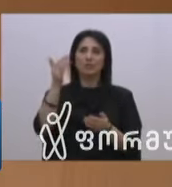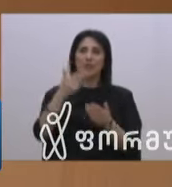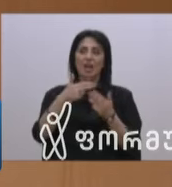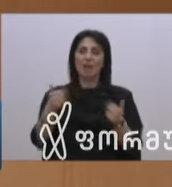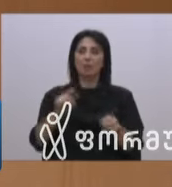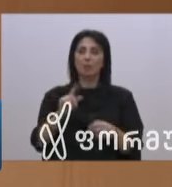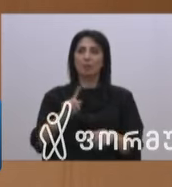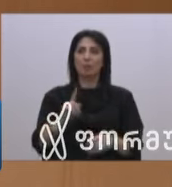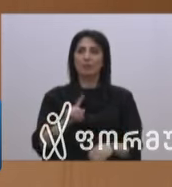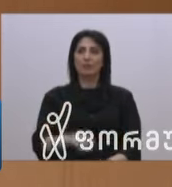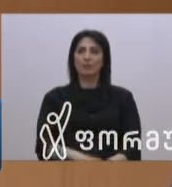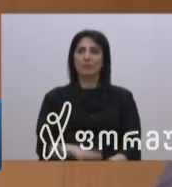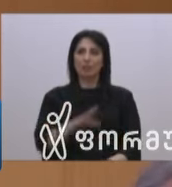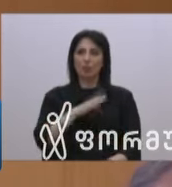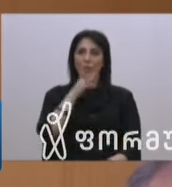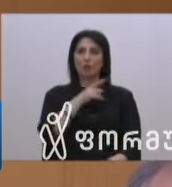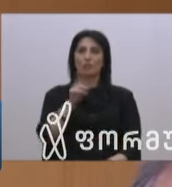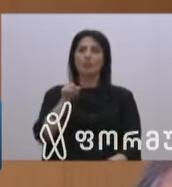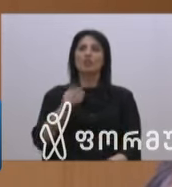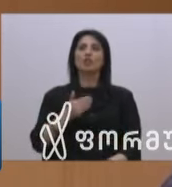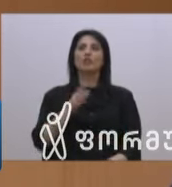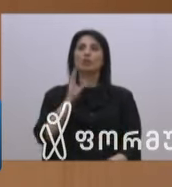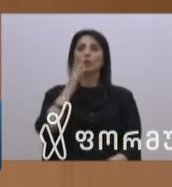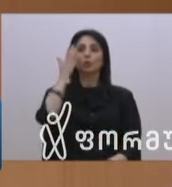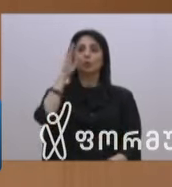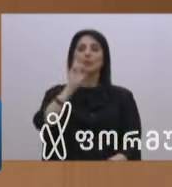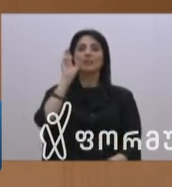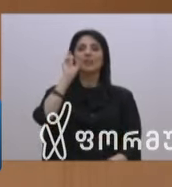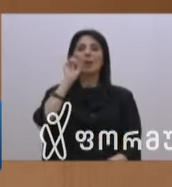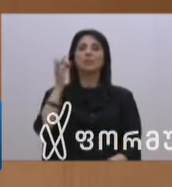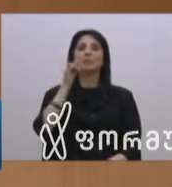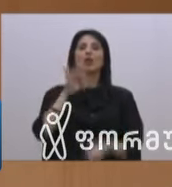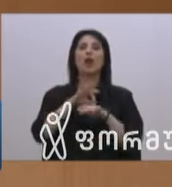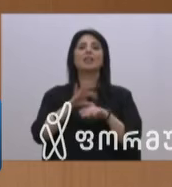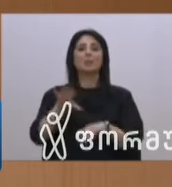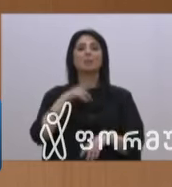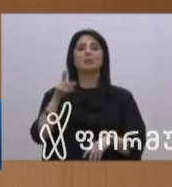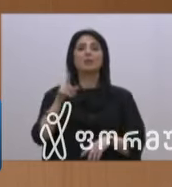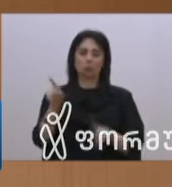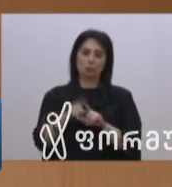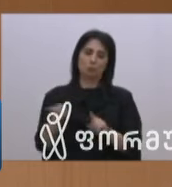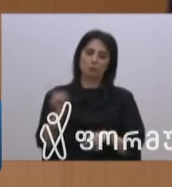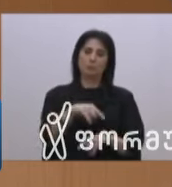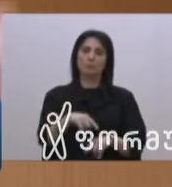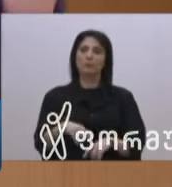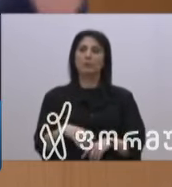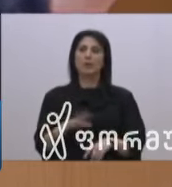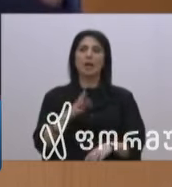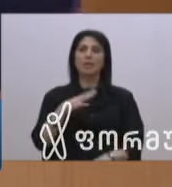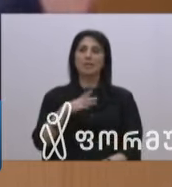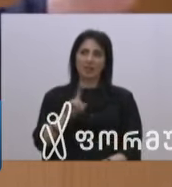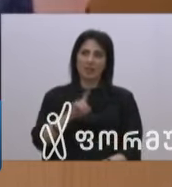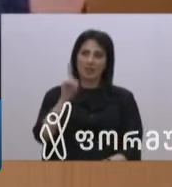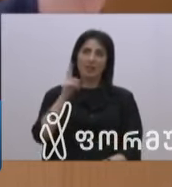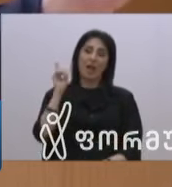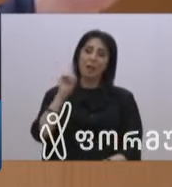აღიარება, რომ იყო პერიოდი თქვენ ცხოვრებაში, როცა უცხო სახელმწიფოს ინტერესებს ემსახურებოდით თურმე და არა საქართველოს და დაიწყოს,